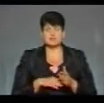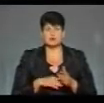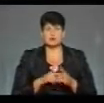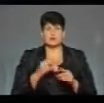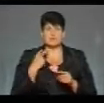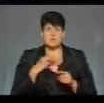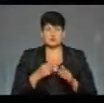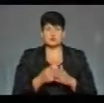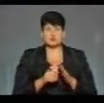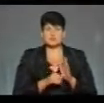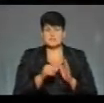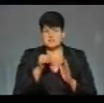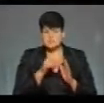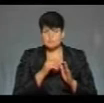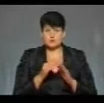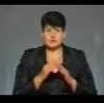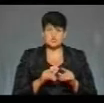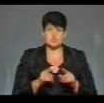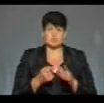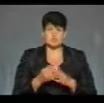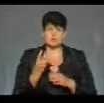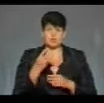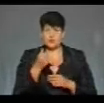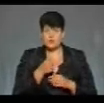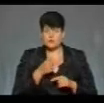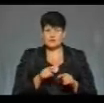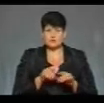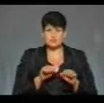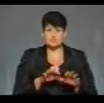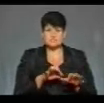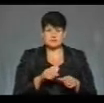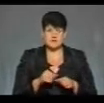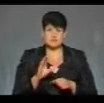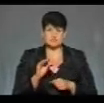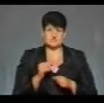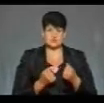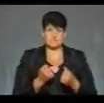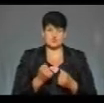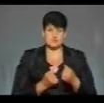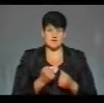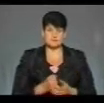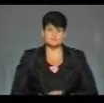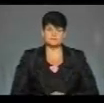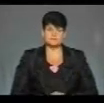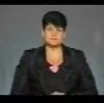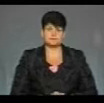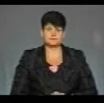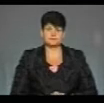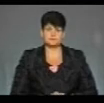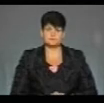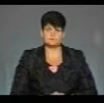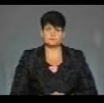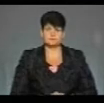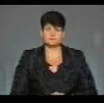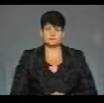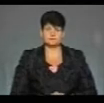ув'язнення до 6 місяців або домашній арешт до 3 років. Також можуть забрати посвідчення водія. Наталія Бальцецька, Марта Журавель, Андрій